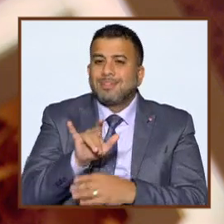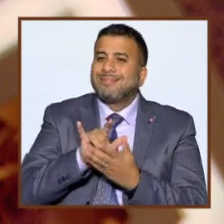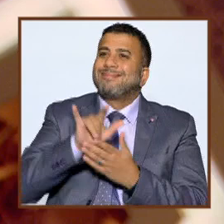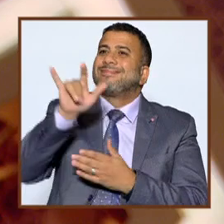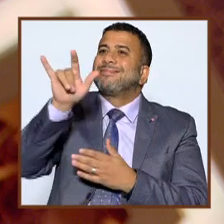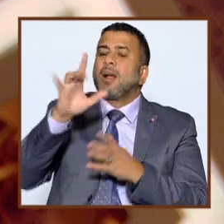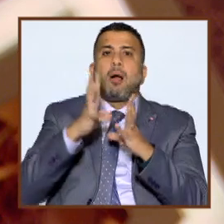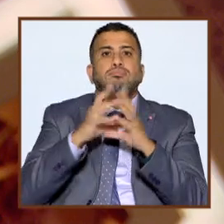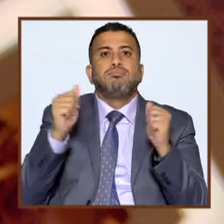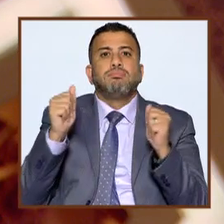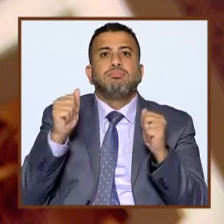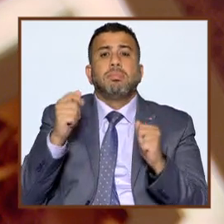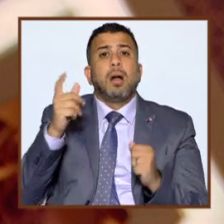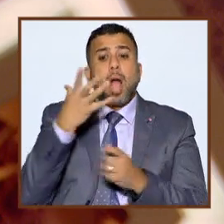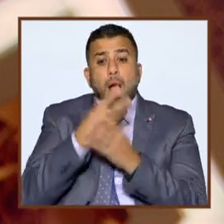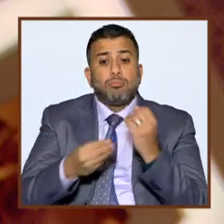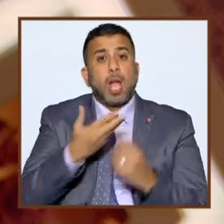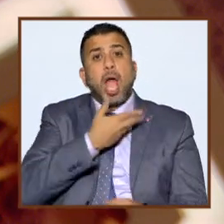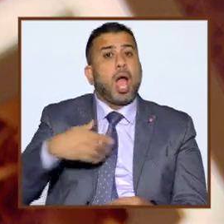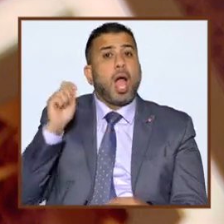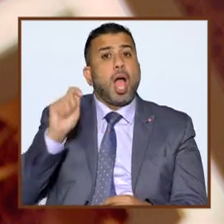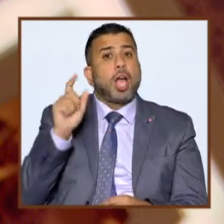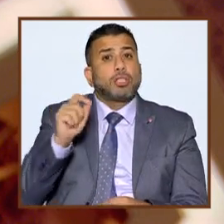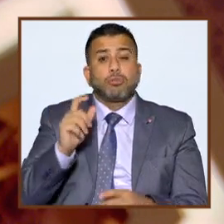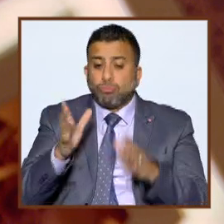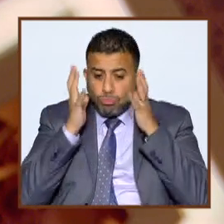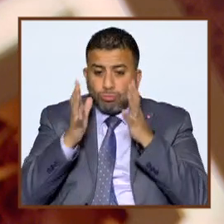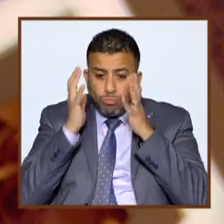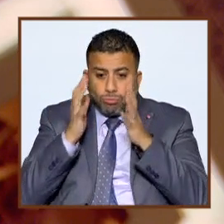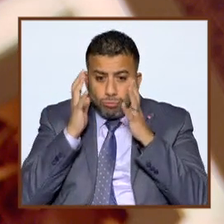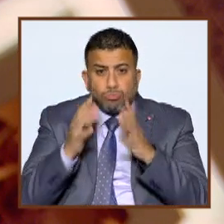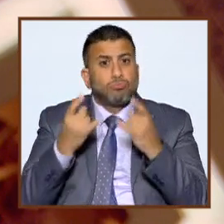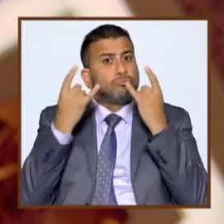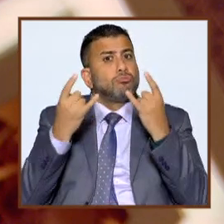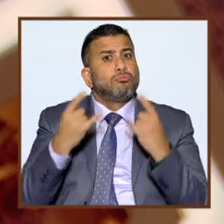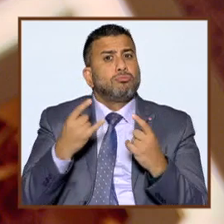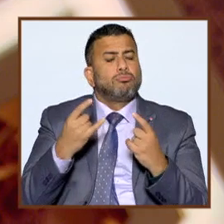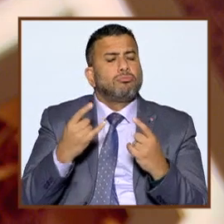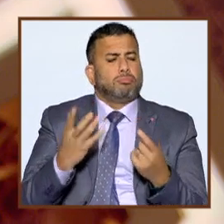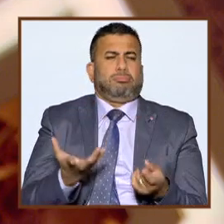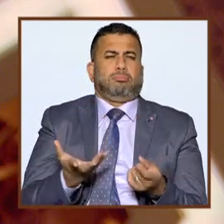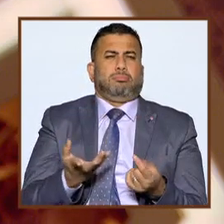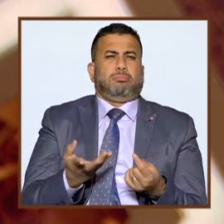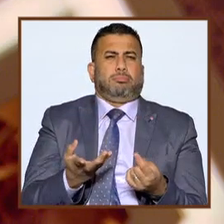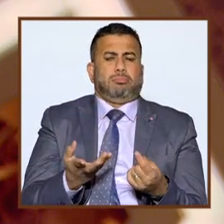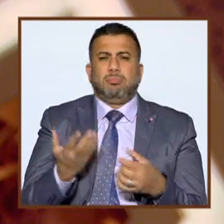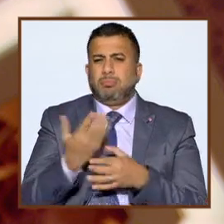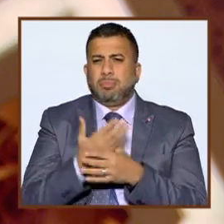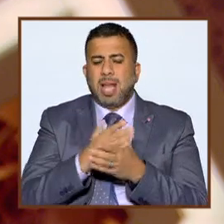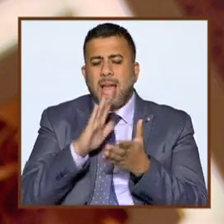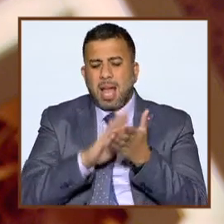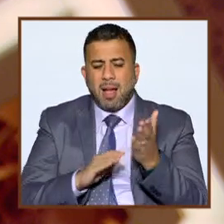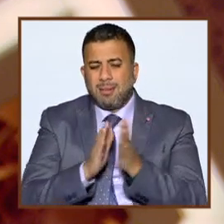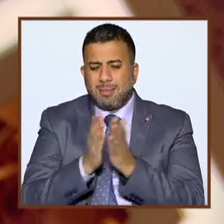وحج بيت الله الحرام وصلى وربه تربية صالحة، وبسبب يعني مسألة